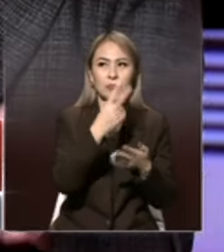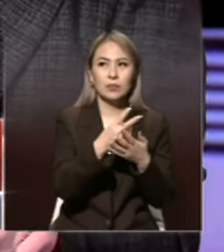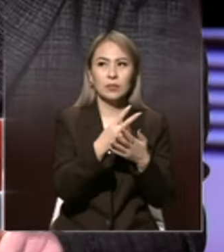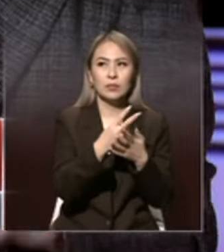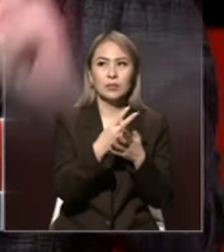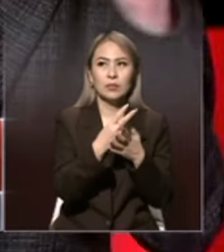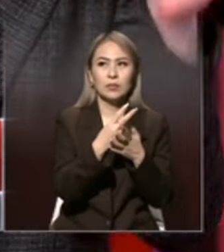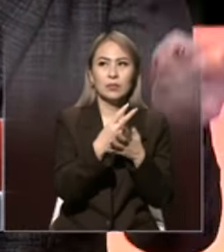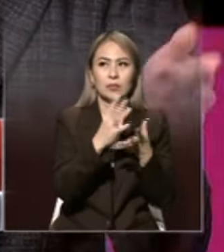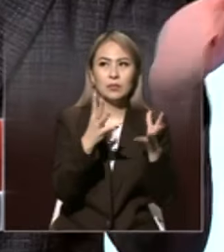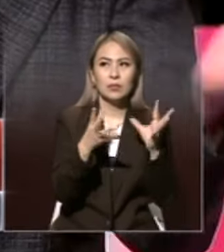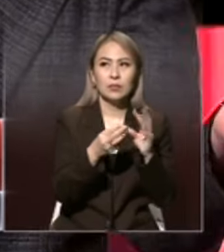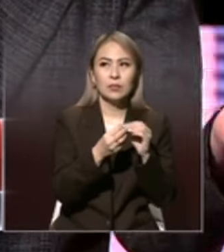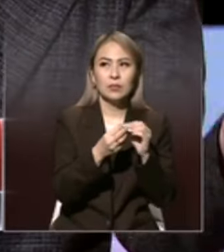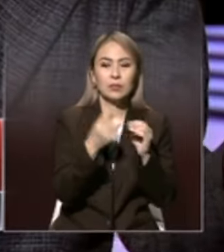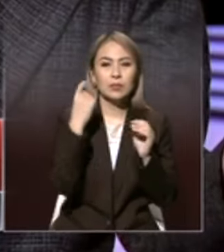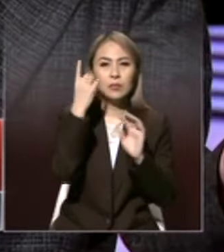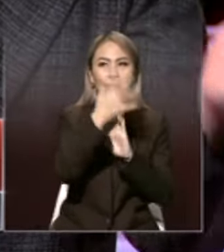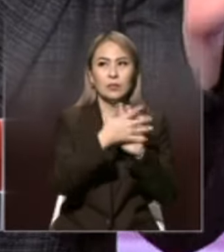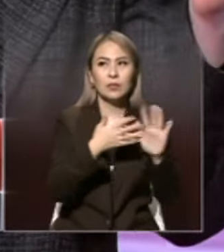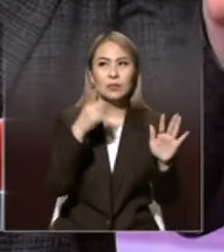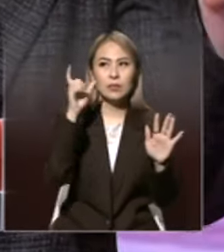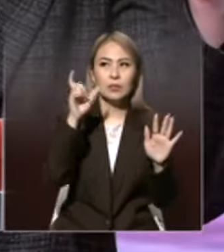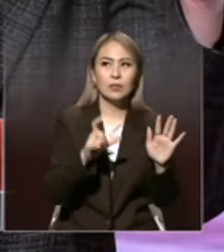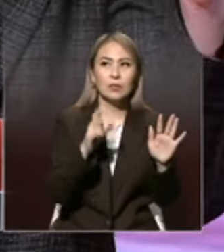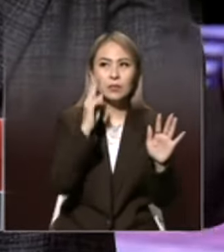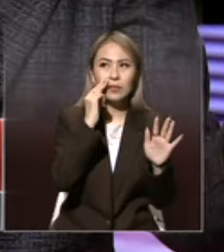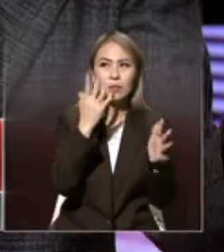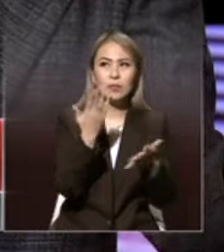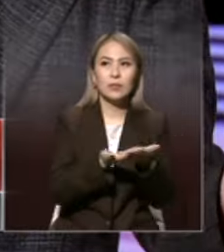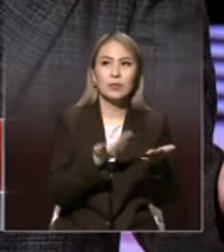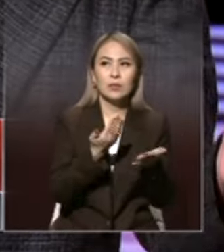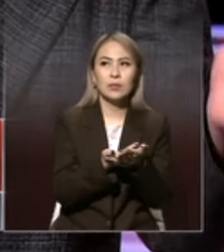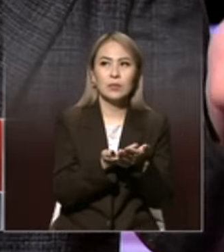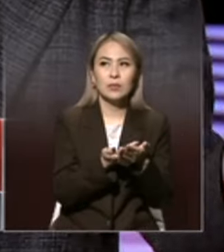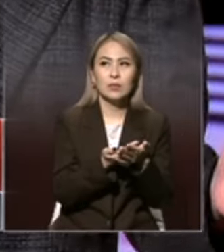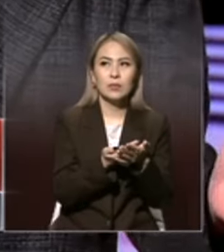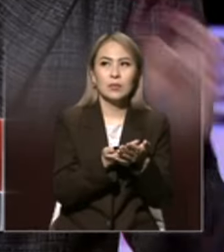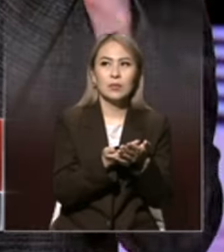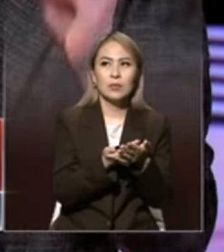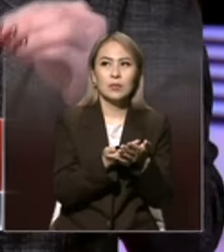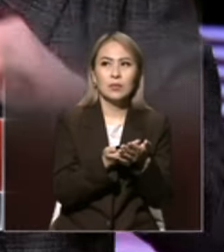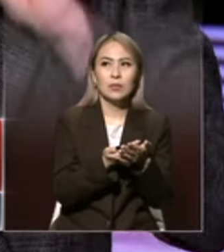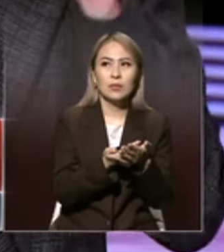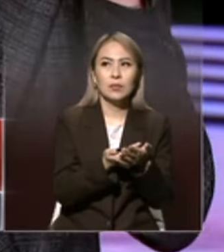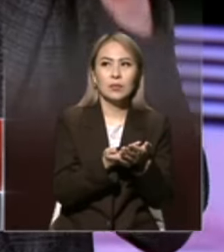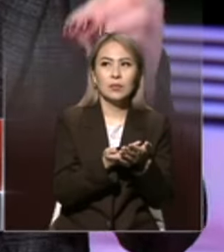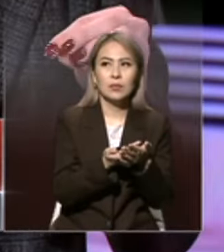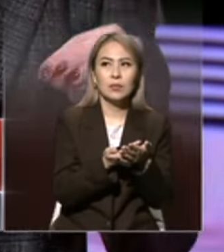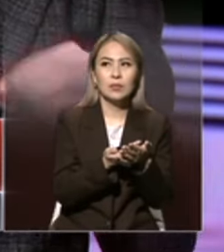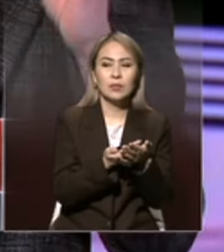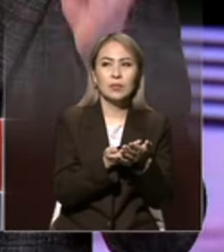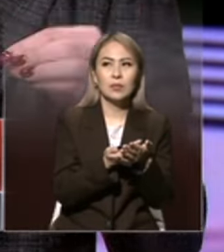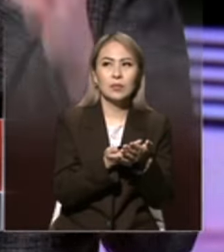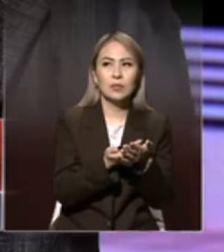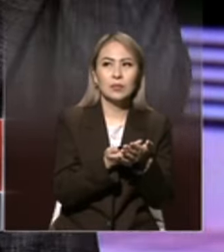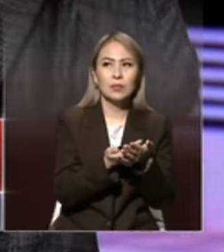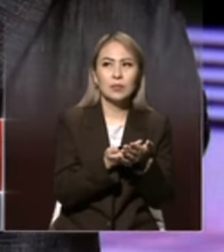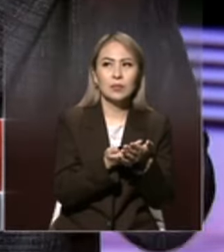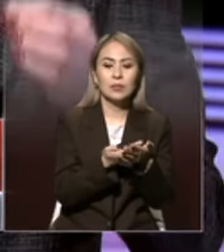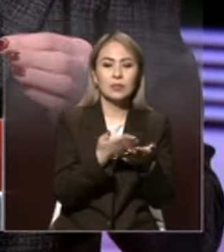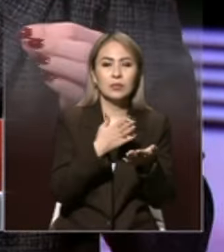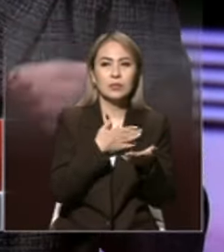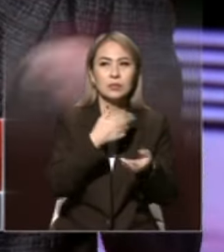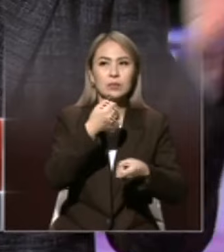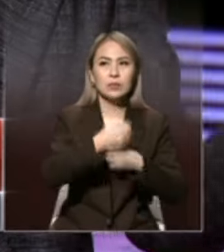кетуді жөн санаймын. Түсіндім, ол кісіні түсіндім. Қандай кеңес бересіз? Қандай кеңес бересіз? Қалай шешу керек осы мәселені? Бірақ біз